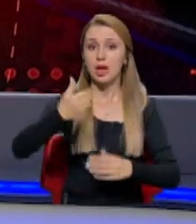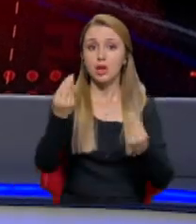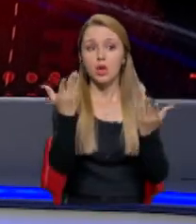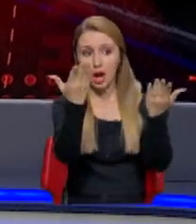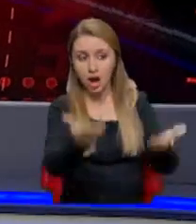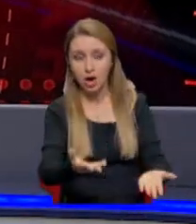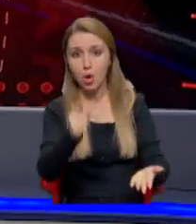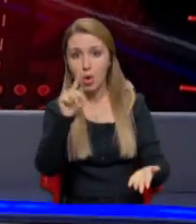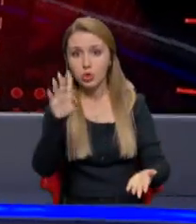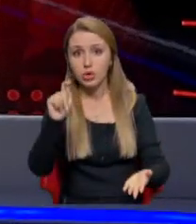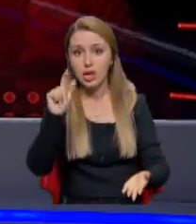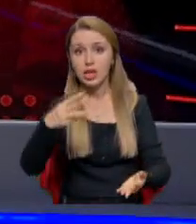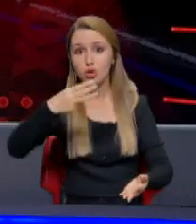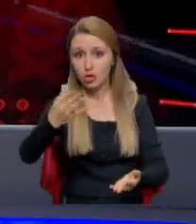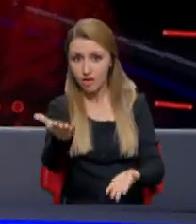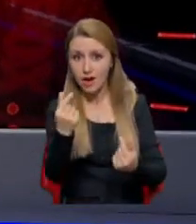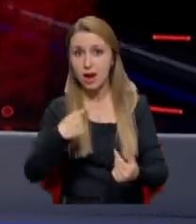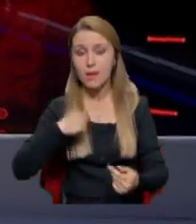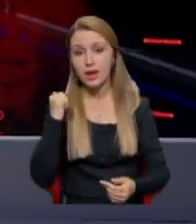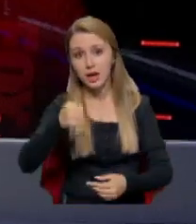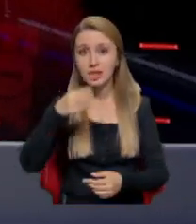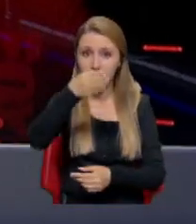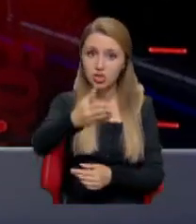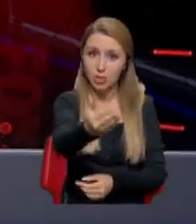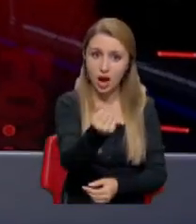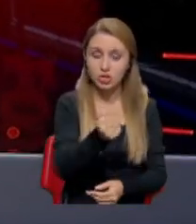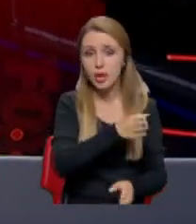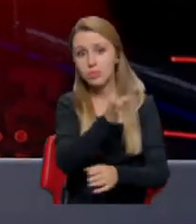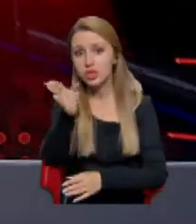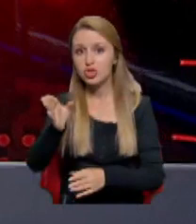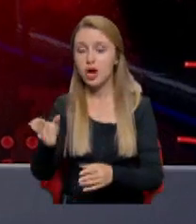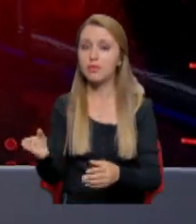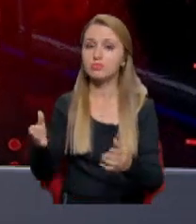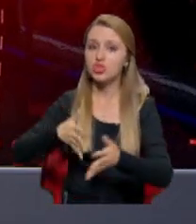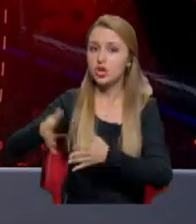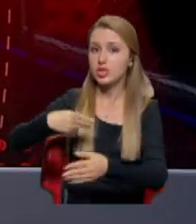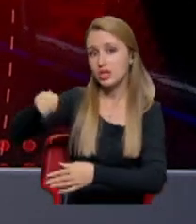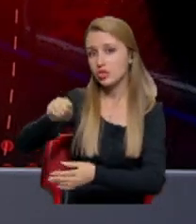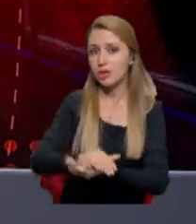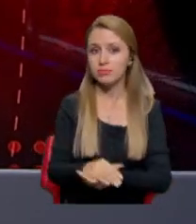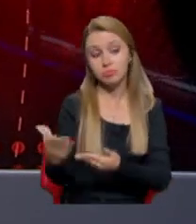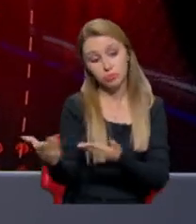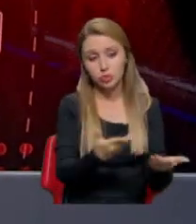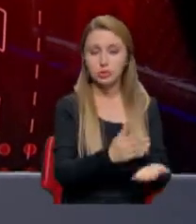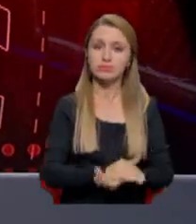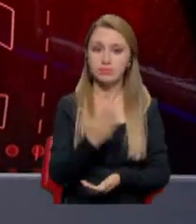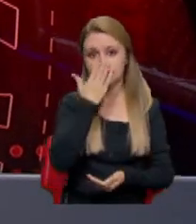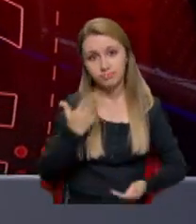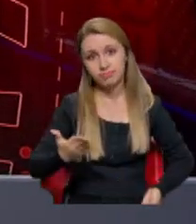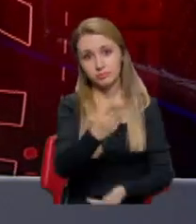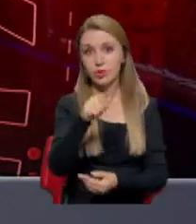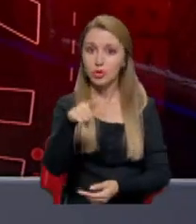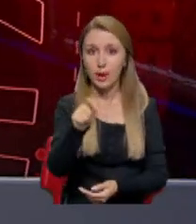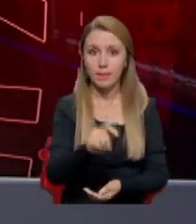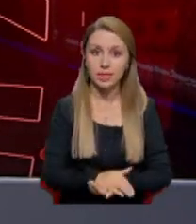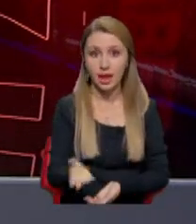olarak 14 liradan euro verin. Ben yarın geleceğim, sizden alacağım, gideceğim kapalı çarşıda satacağım. Buyurun. O zaman bunu da